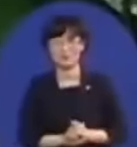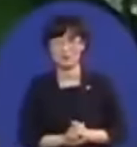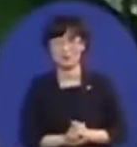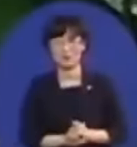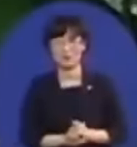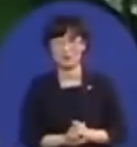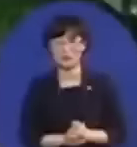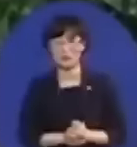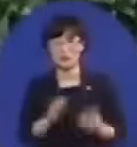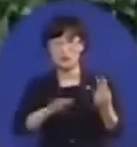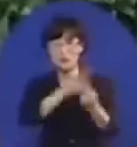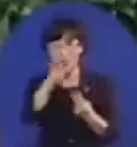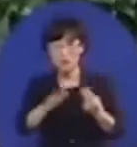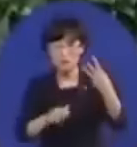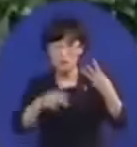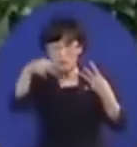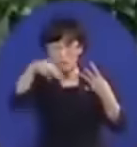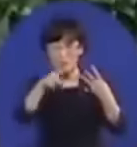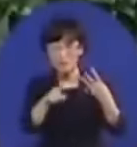요한삼서